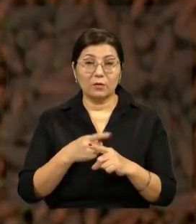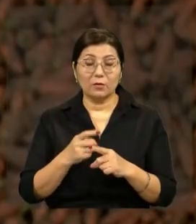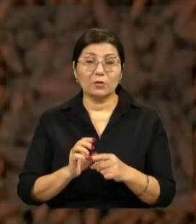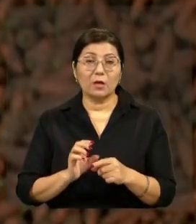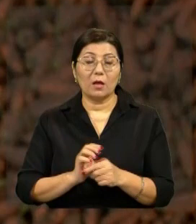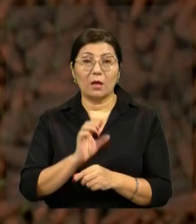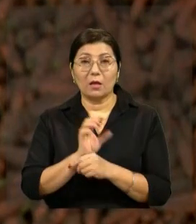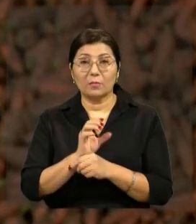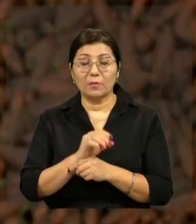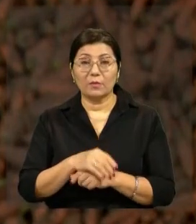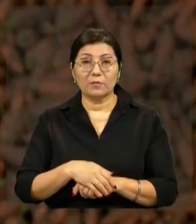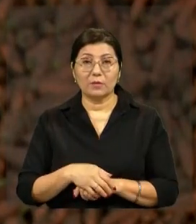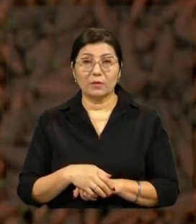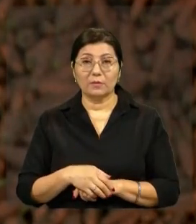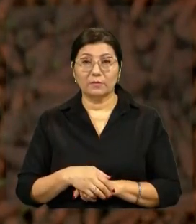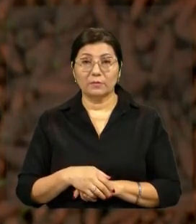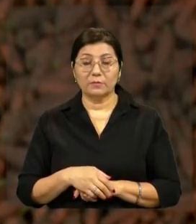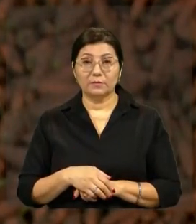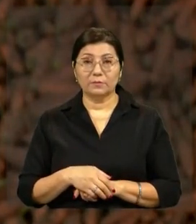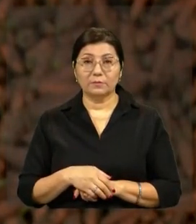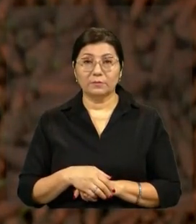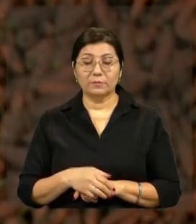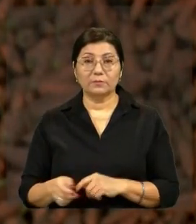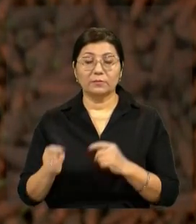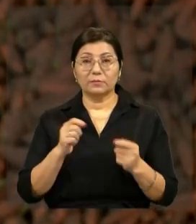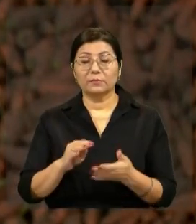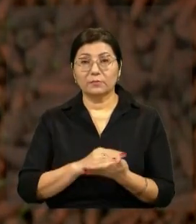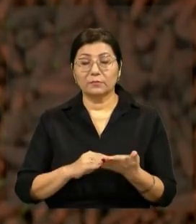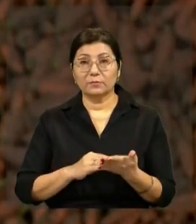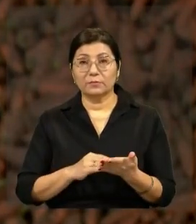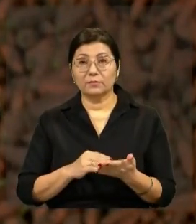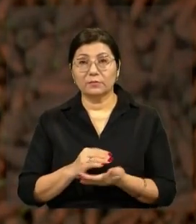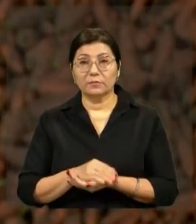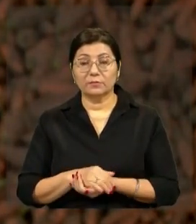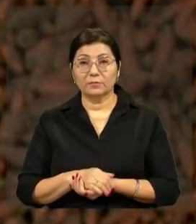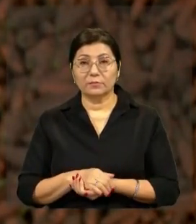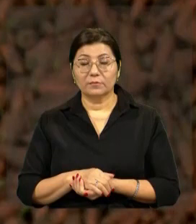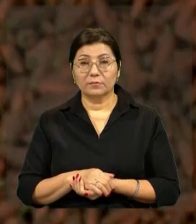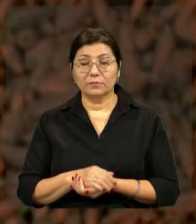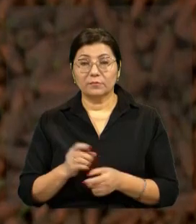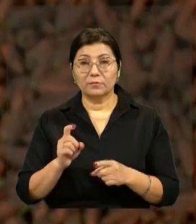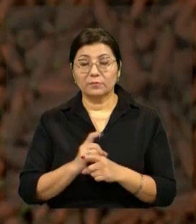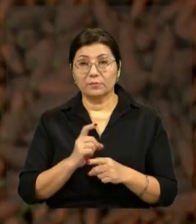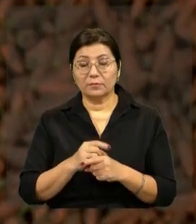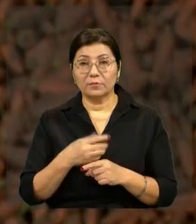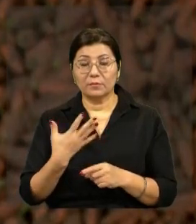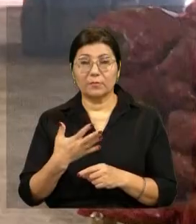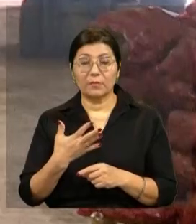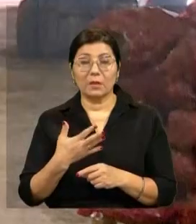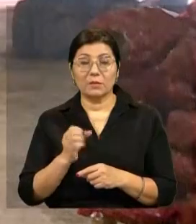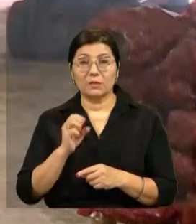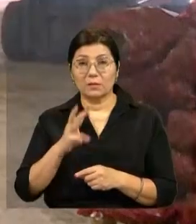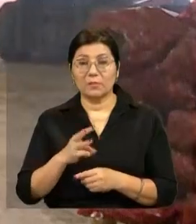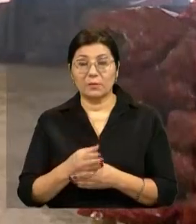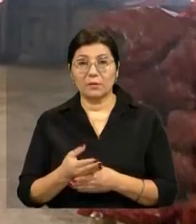отправляется по договору, у нас прописано, что калибровка картофеля 5+ сантиметров.